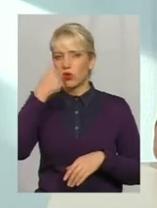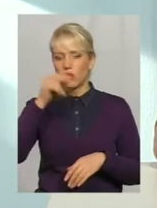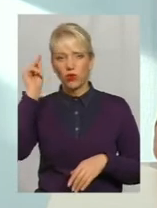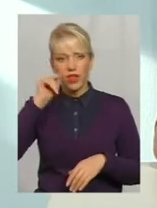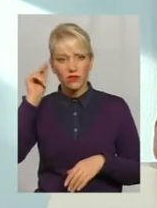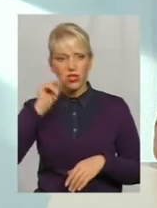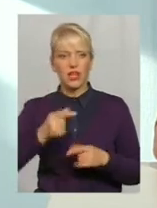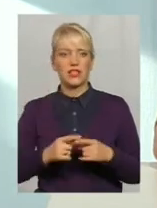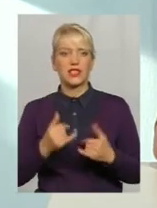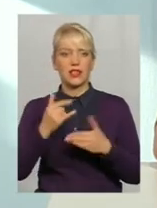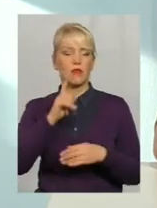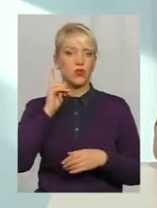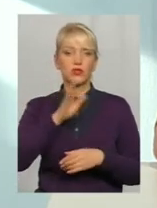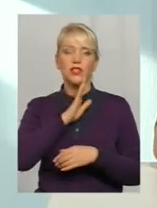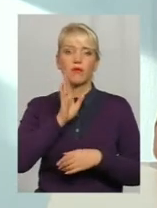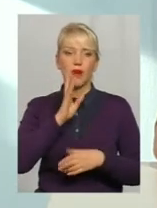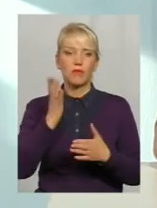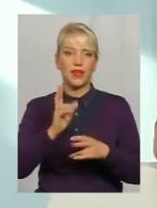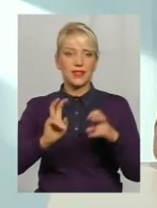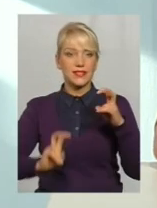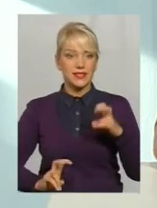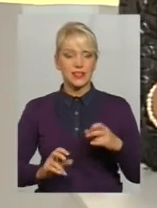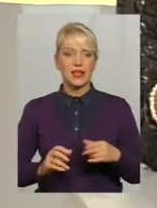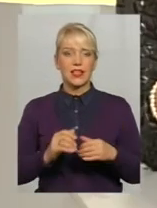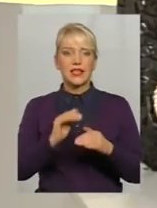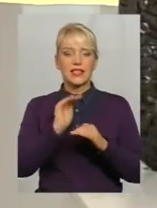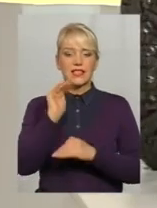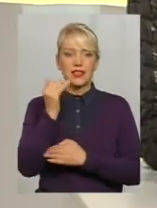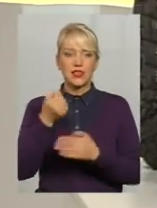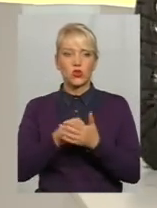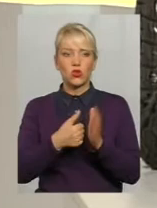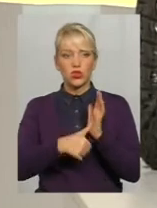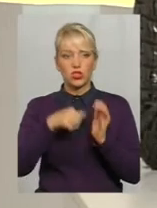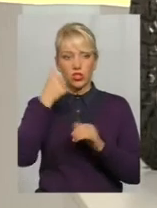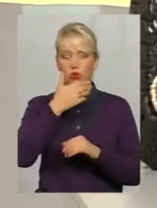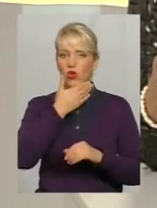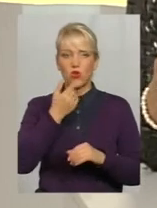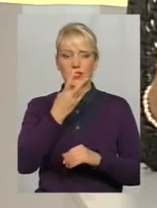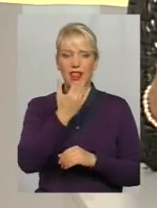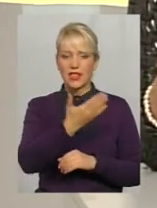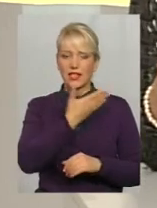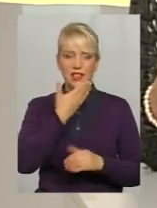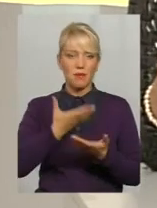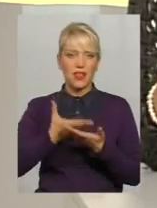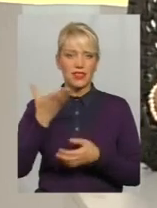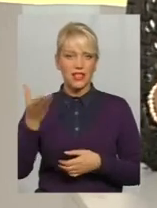навчалися, для тих молодих мам, які сиділи з дитиною до 6 років, але за них не сплачувалися, скажімо, 3